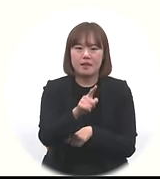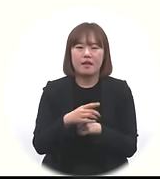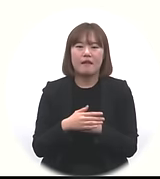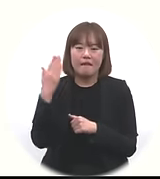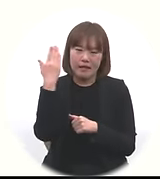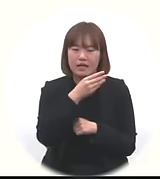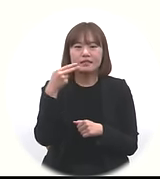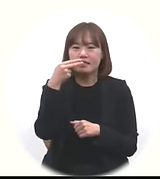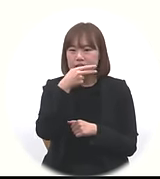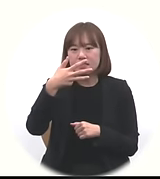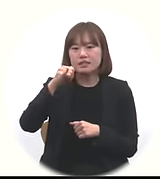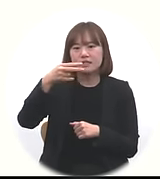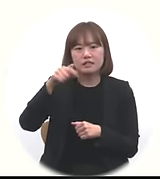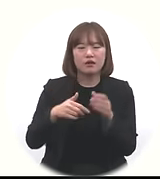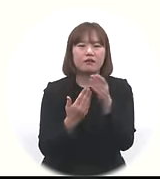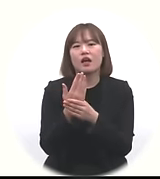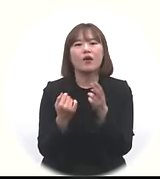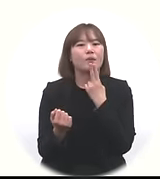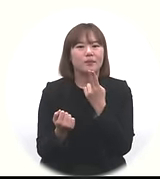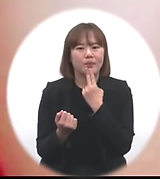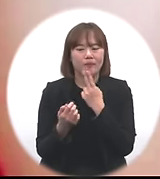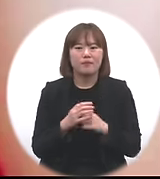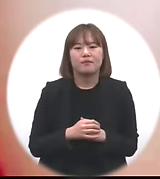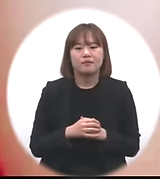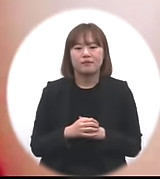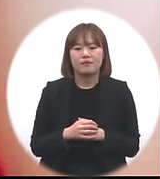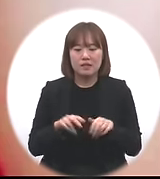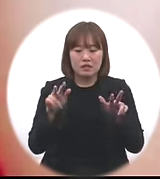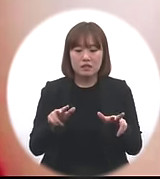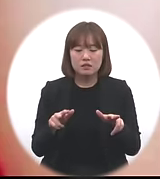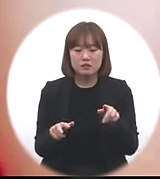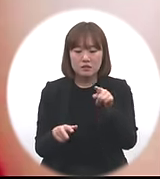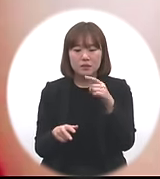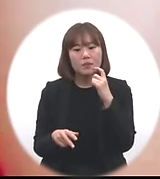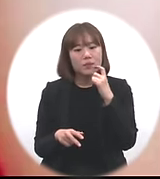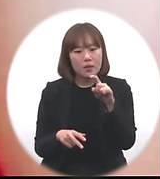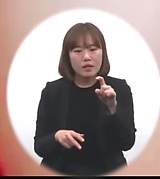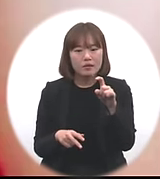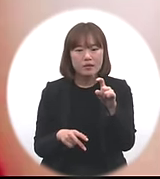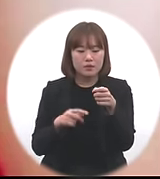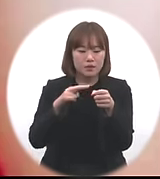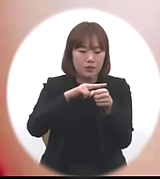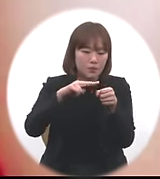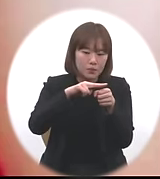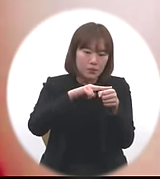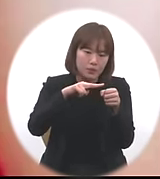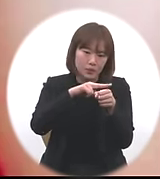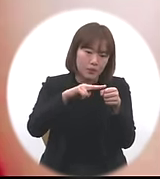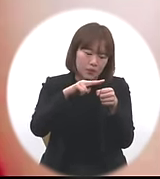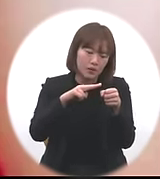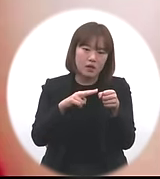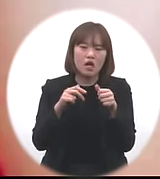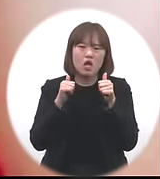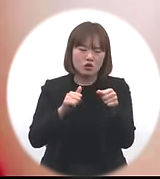이에는 치석이 생기지 않습니다. 우리가 지금 어딜 닦고 있죠? 저 노란색 화살표에 씹놓으면은 정말 열심히 닦아요. 입